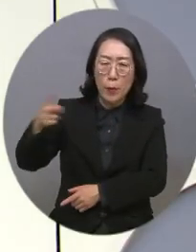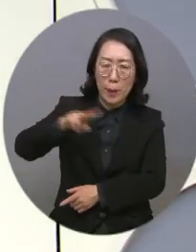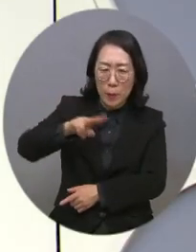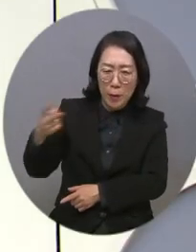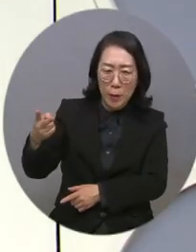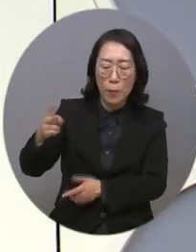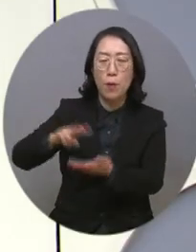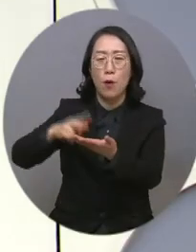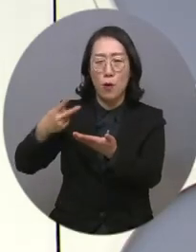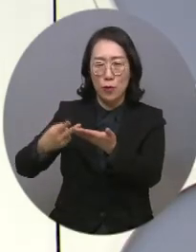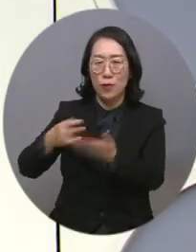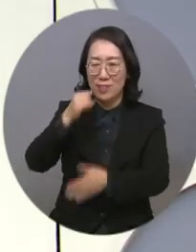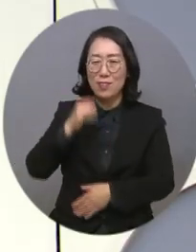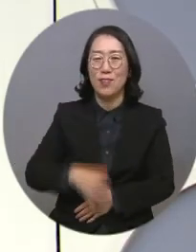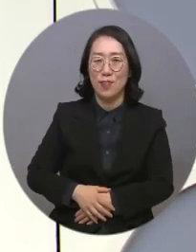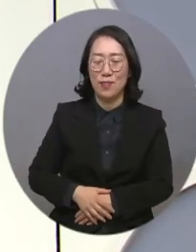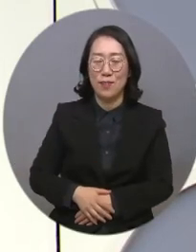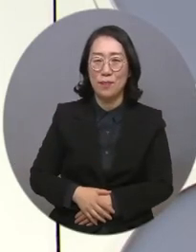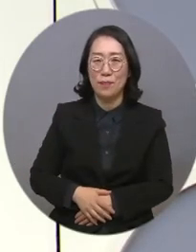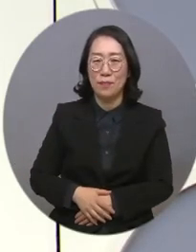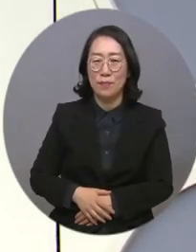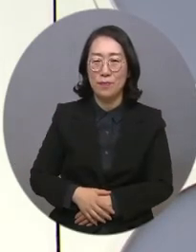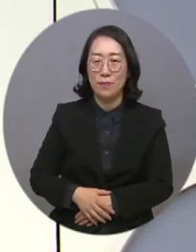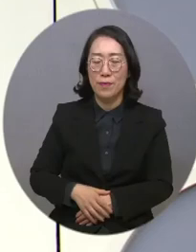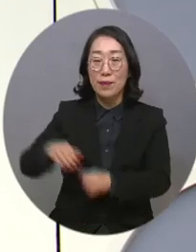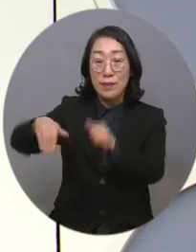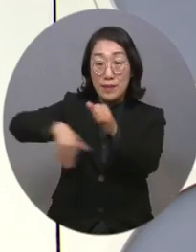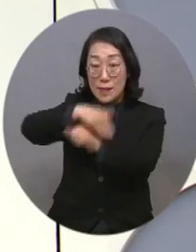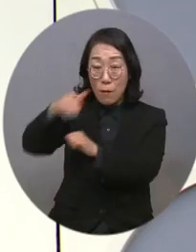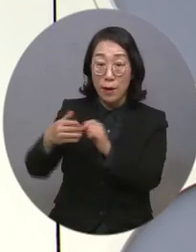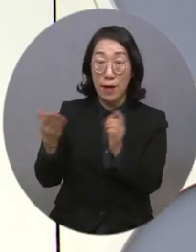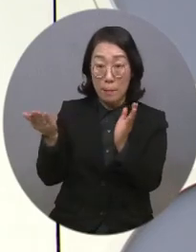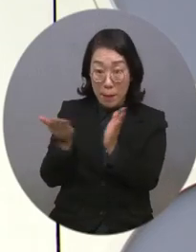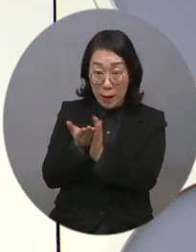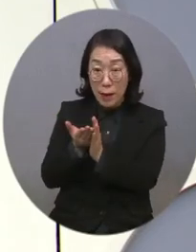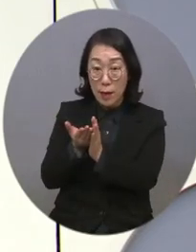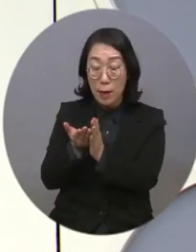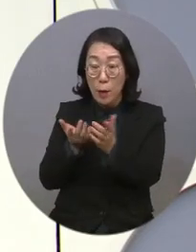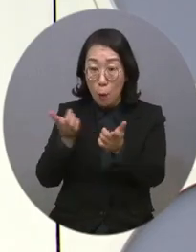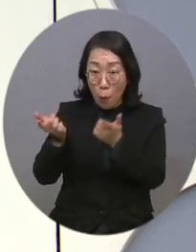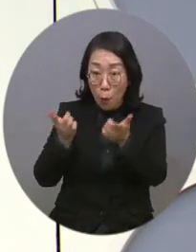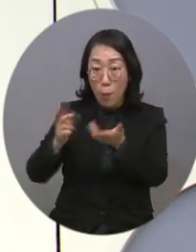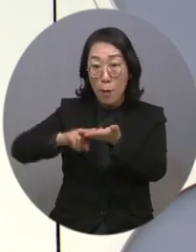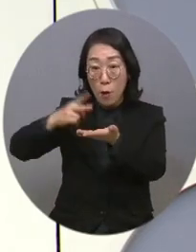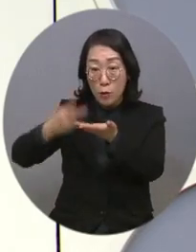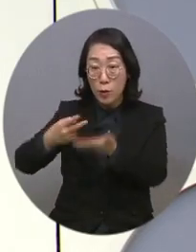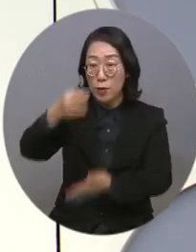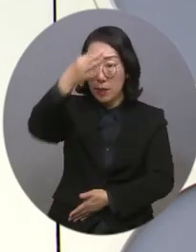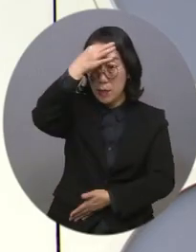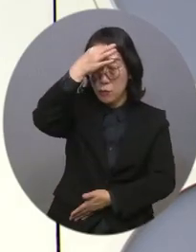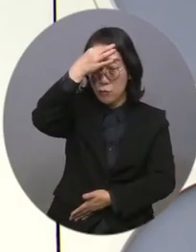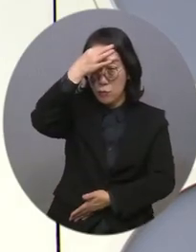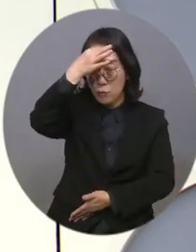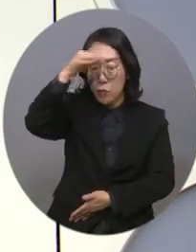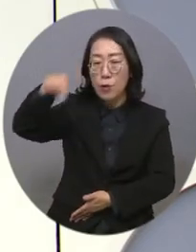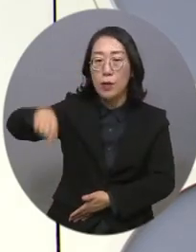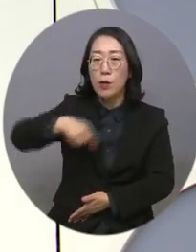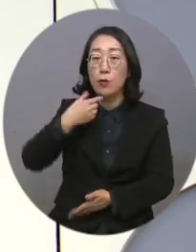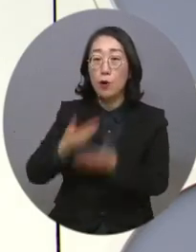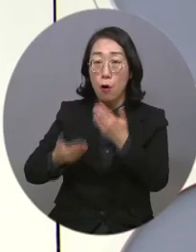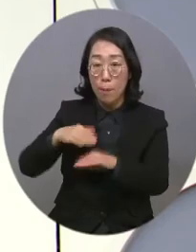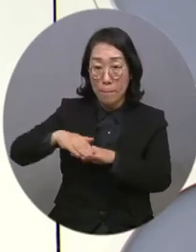그 작가가 저 번역가가 했는데 어떤 그런 그 기술이라든가 그런 어떤 기반을 쌓아야만